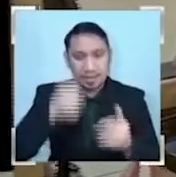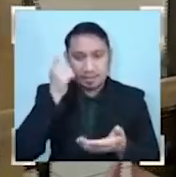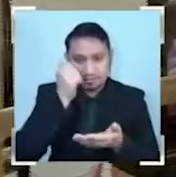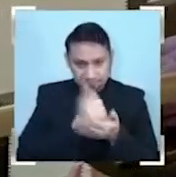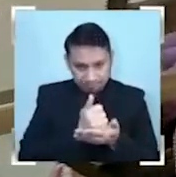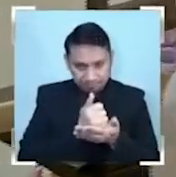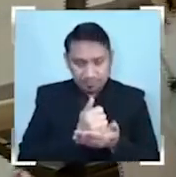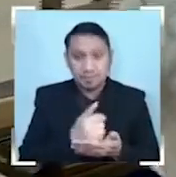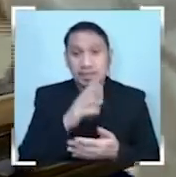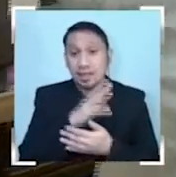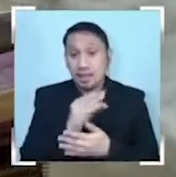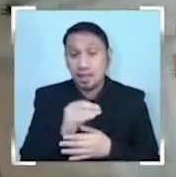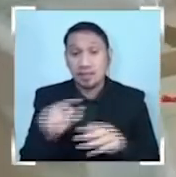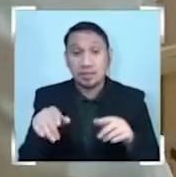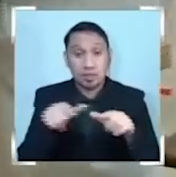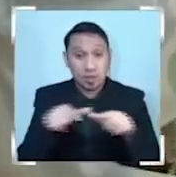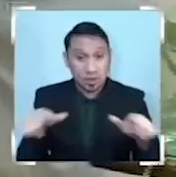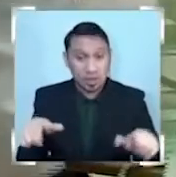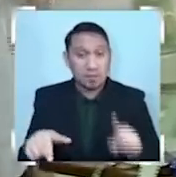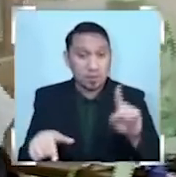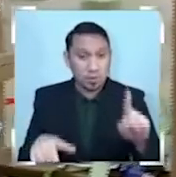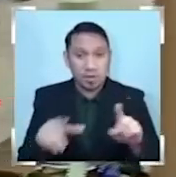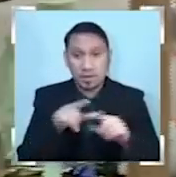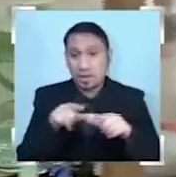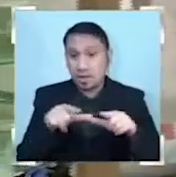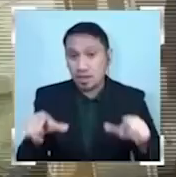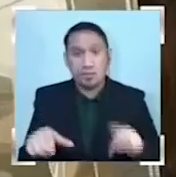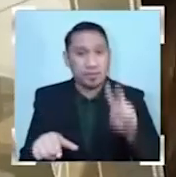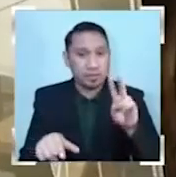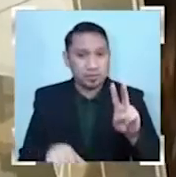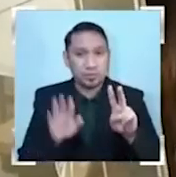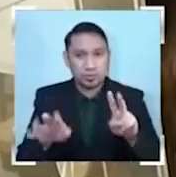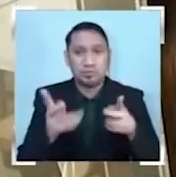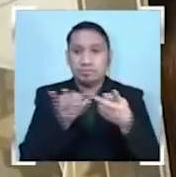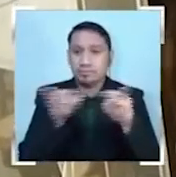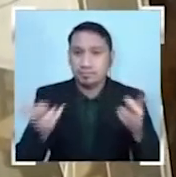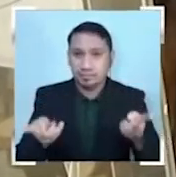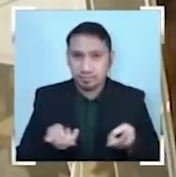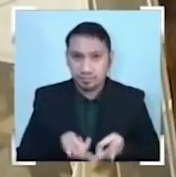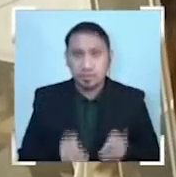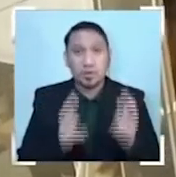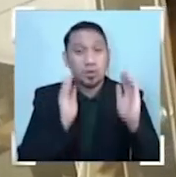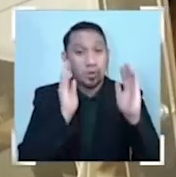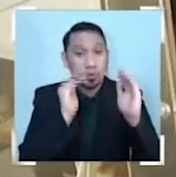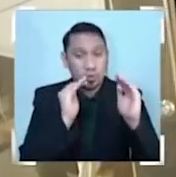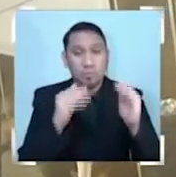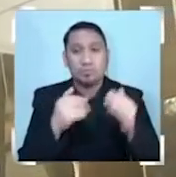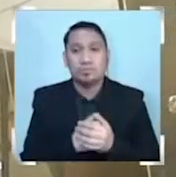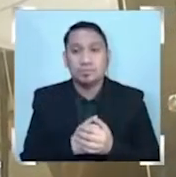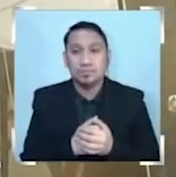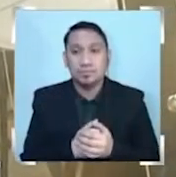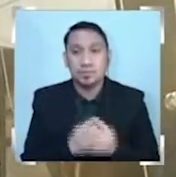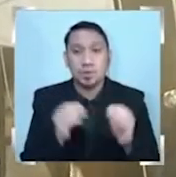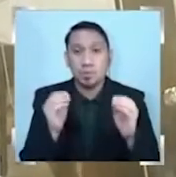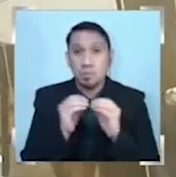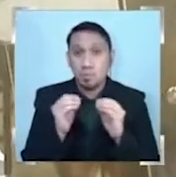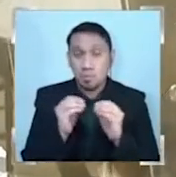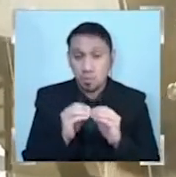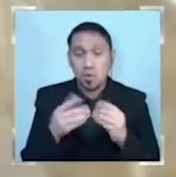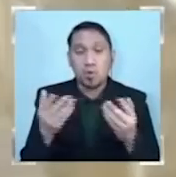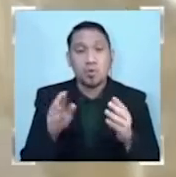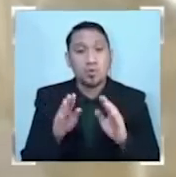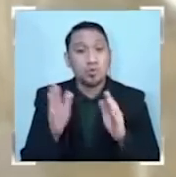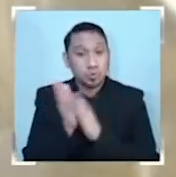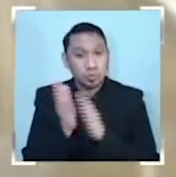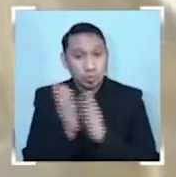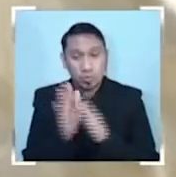alert level 1 or 2 na lugar ang iyong paaralan. We hope that we can cover as many schools as the